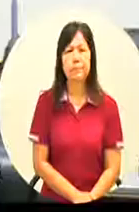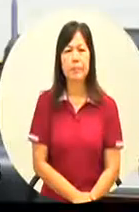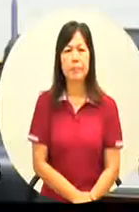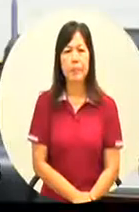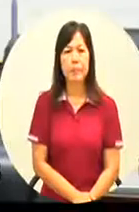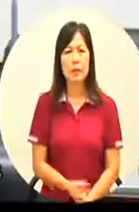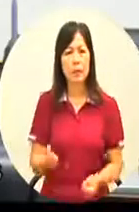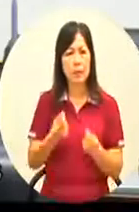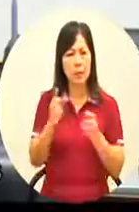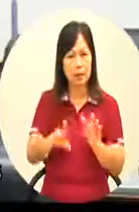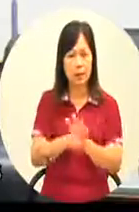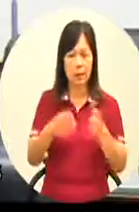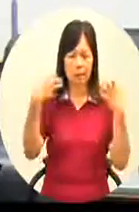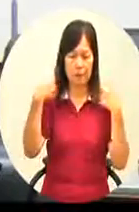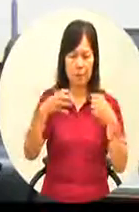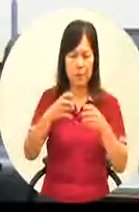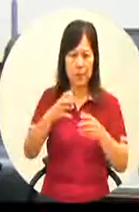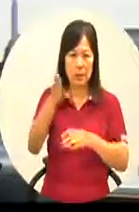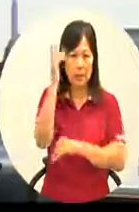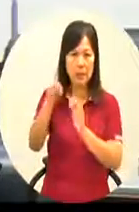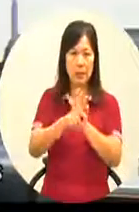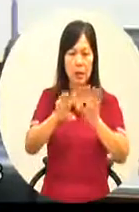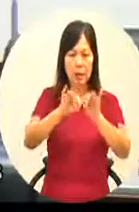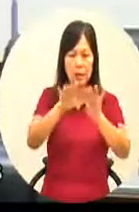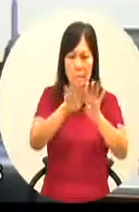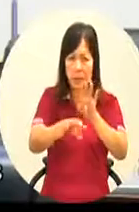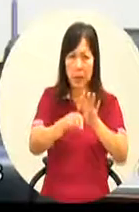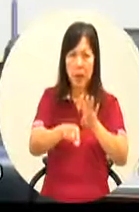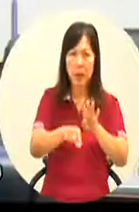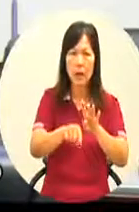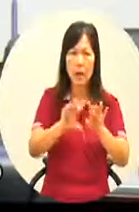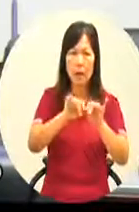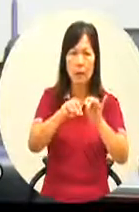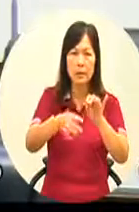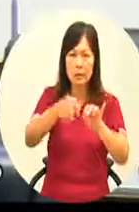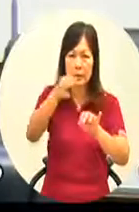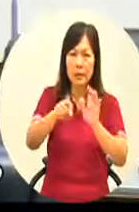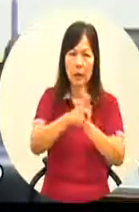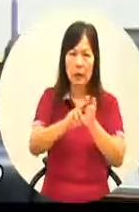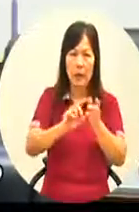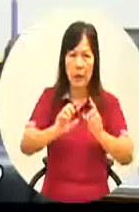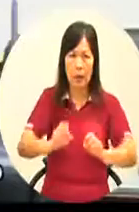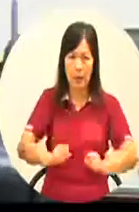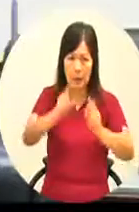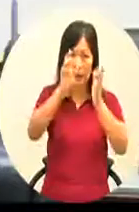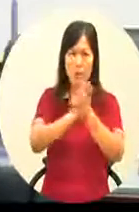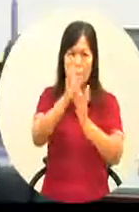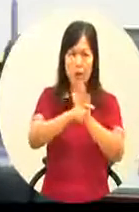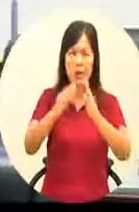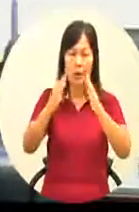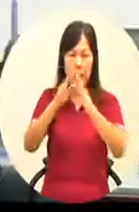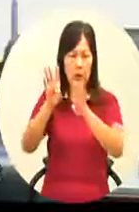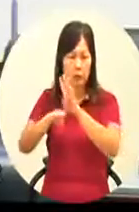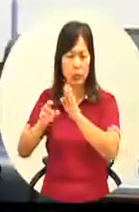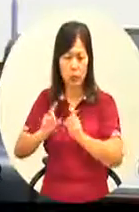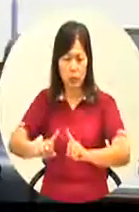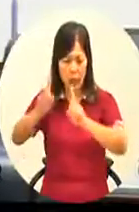包括现在执政的那些什么地价、地价税调整之后，跟着房屋税已经调